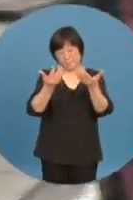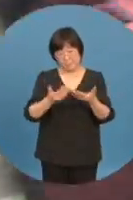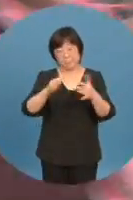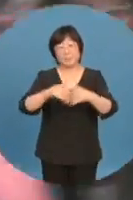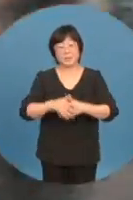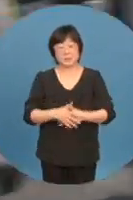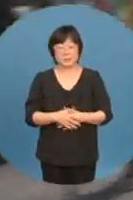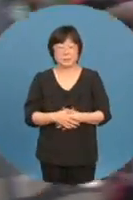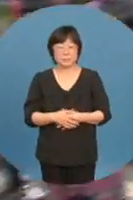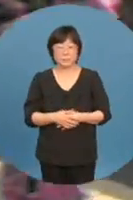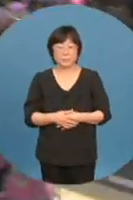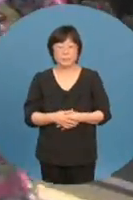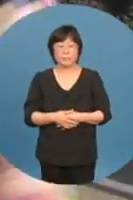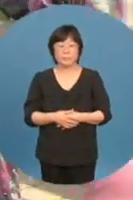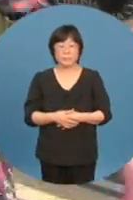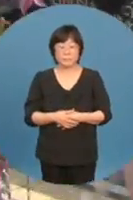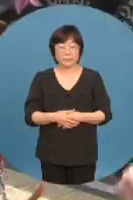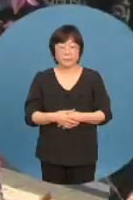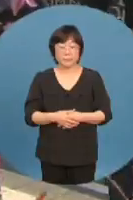ました。